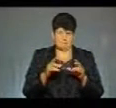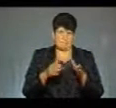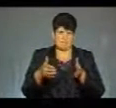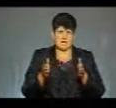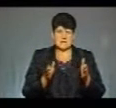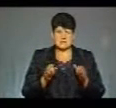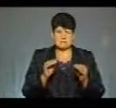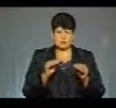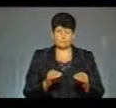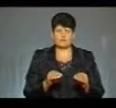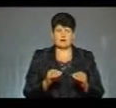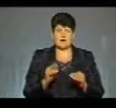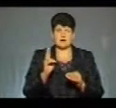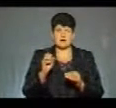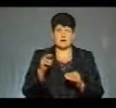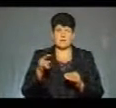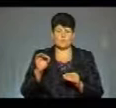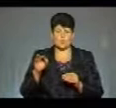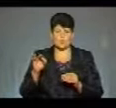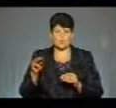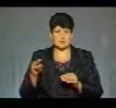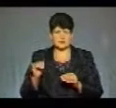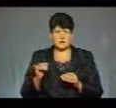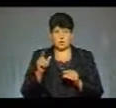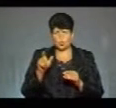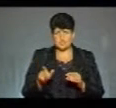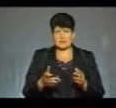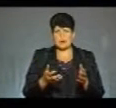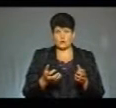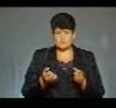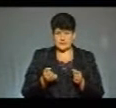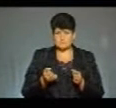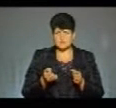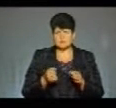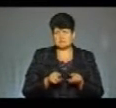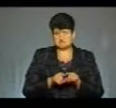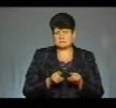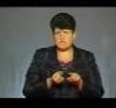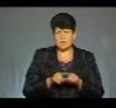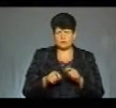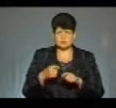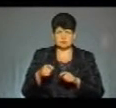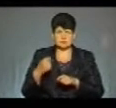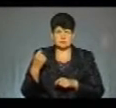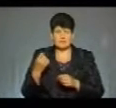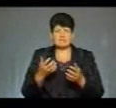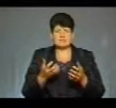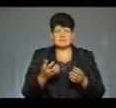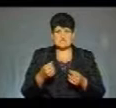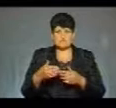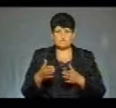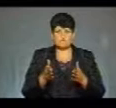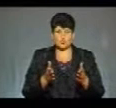капоті припаркованого автомобіля Nissan Qashqai, людина отримала подібні тілесні ушкодження, взявши